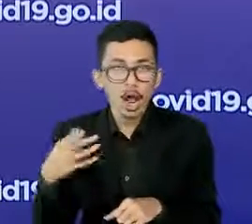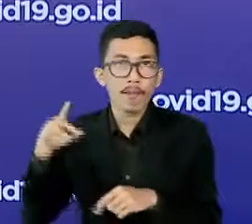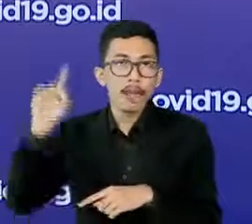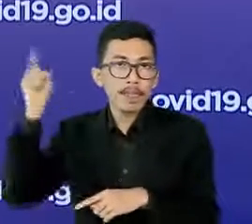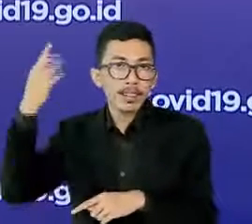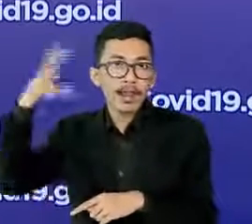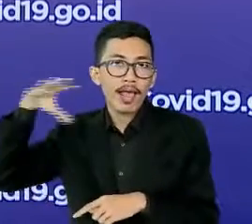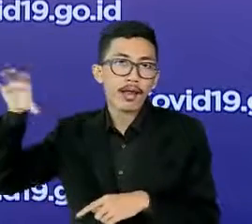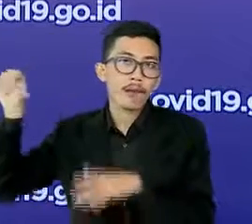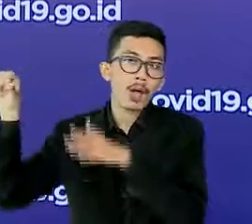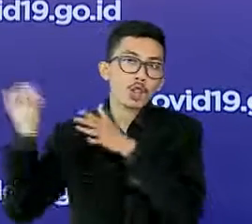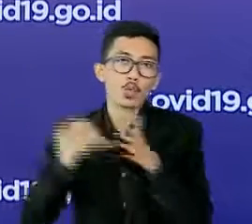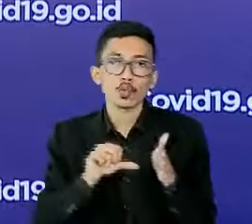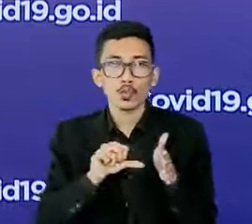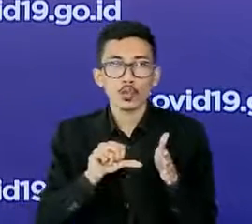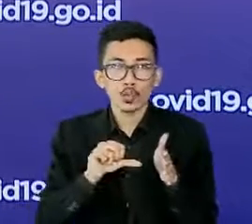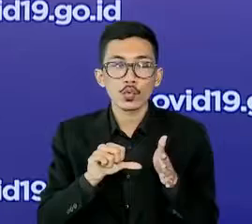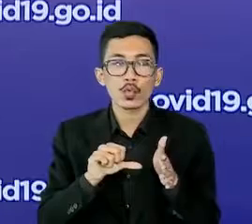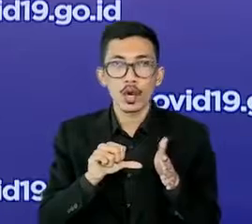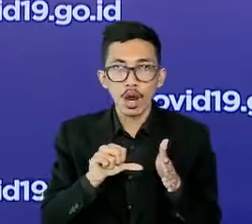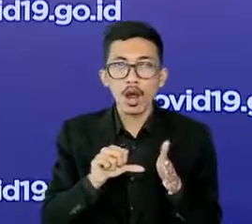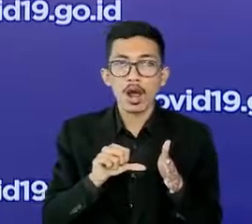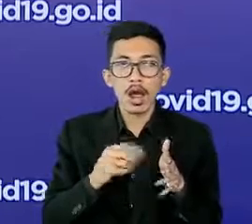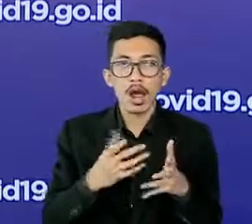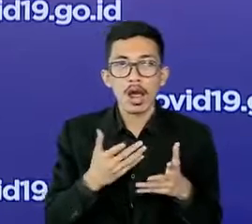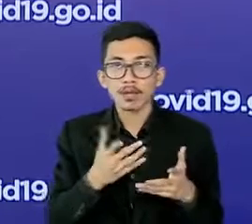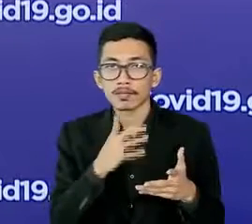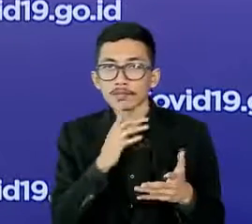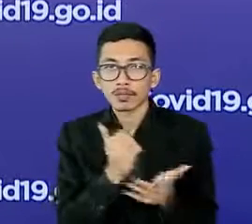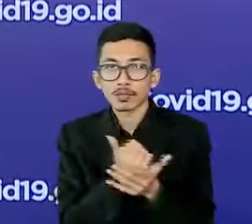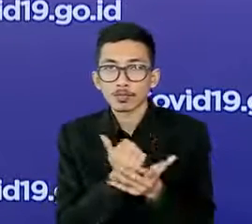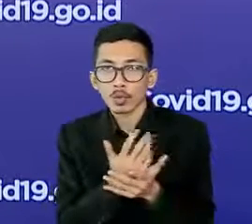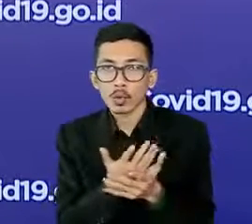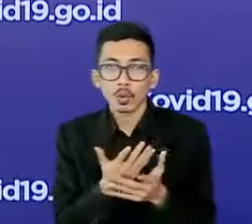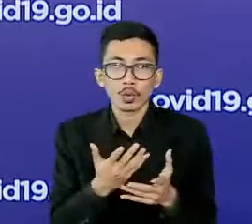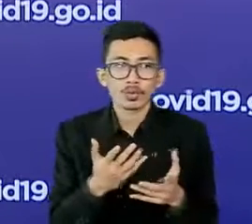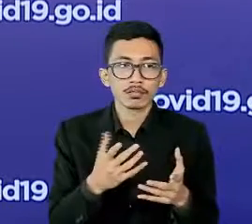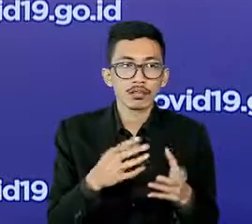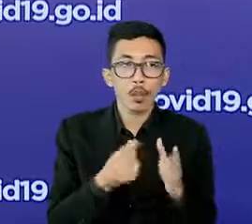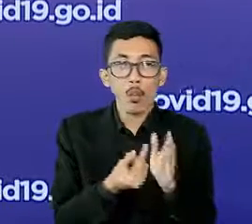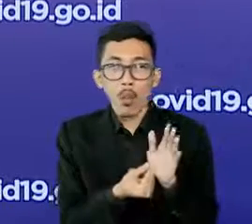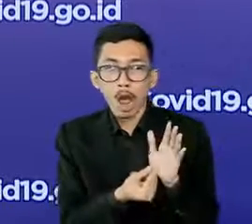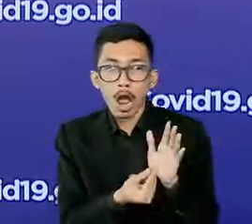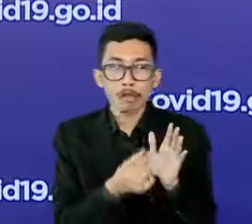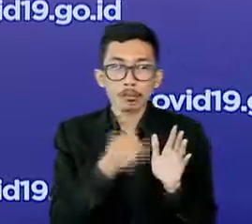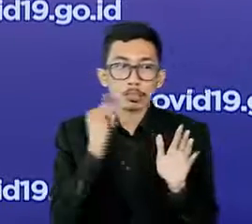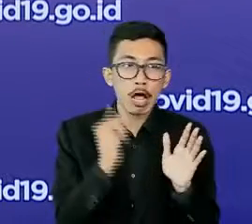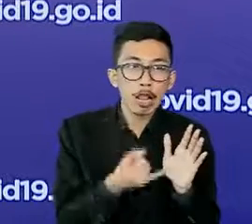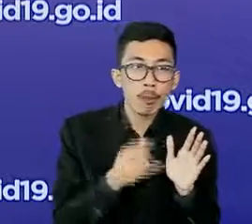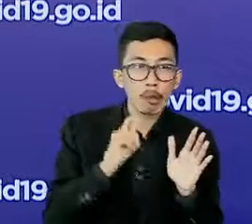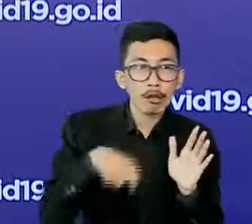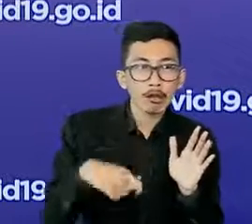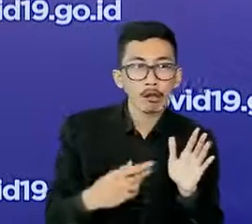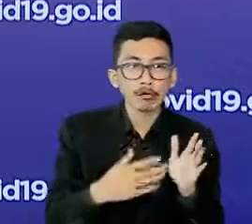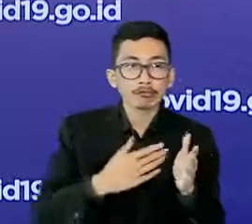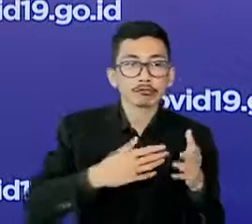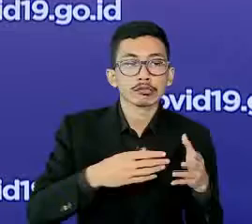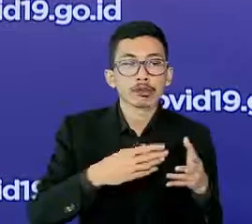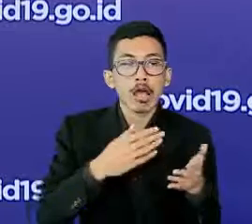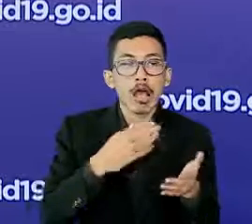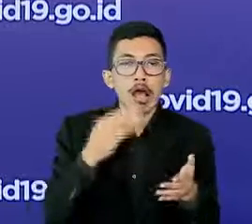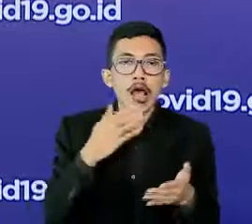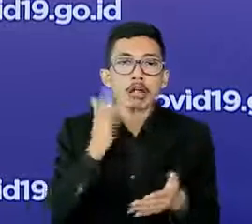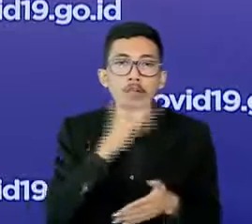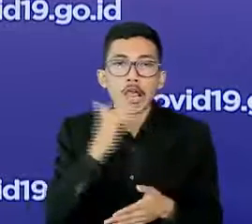atur sedemikian rupa sehingga tidak terjadi tumpang tindih ataupun penyalahgunaan anggaran yang sudah dialokasikan